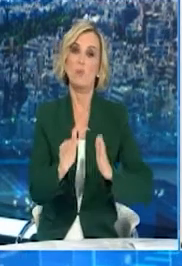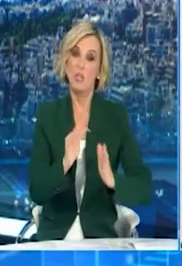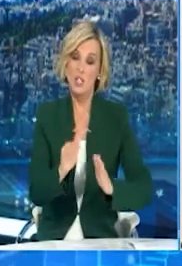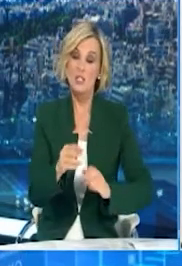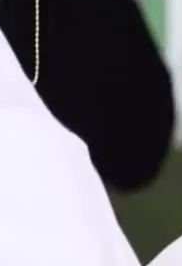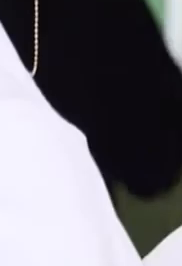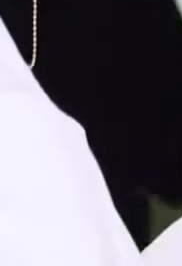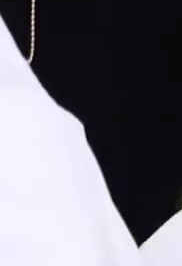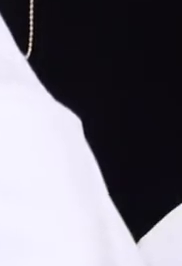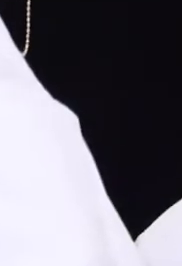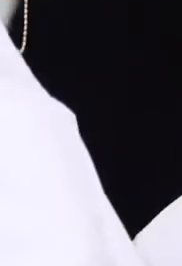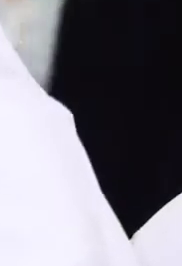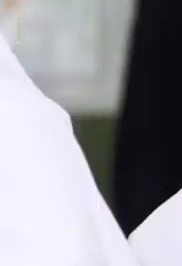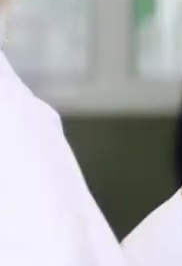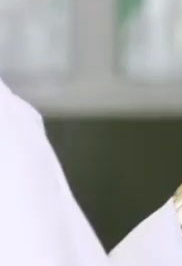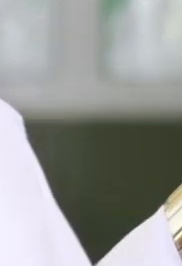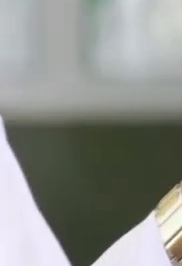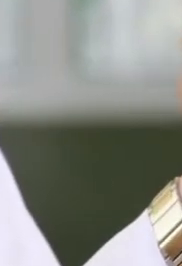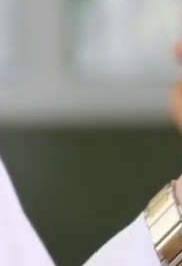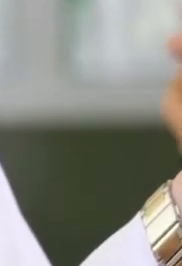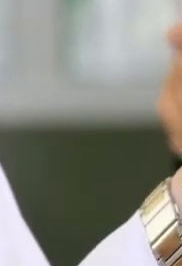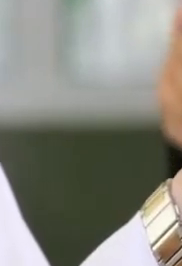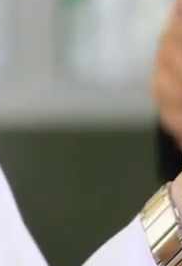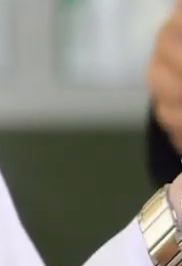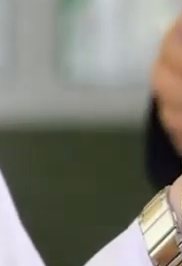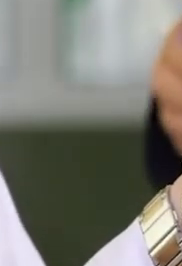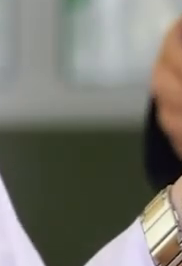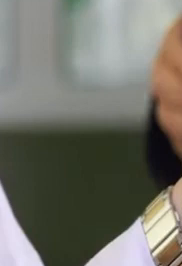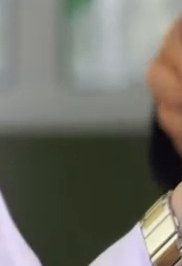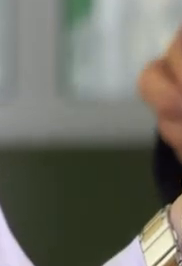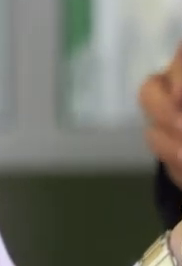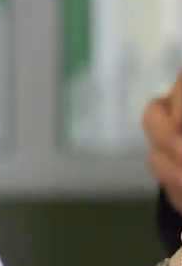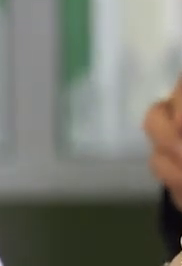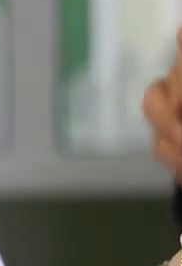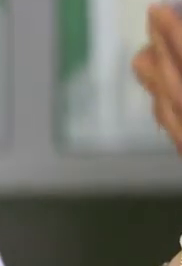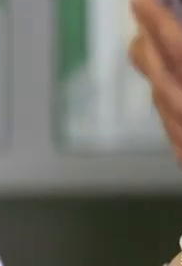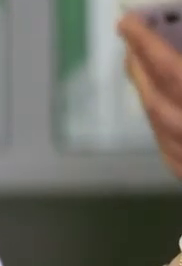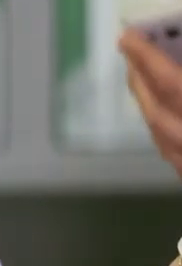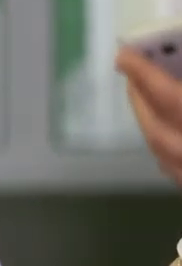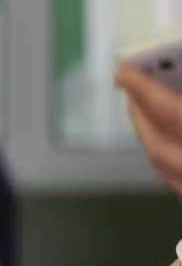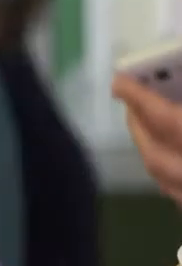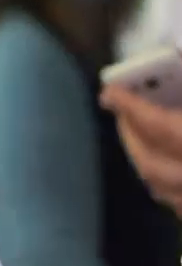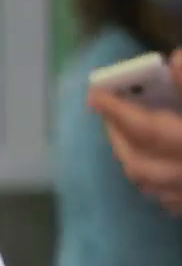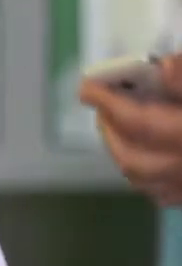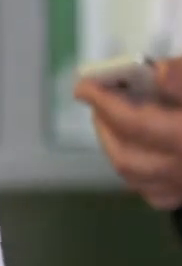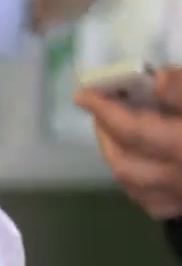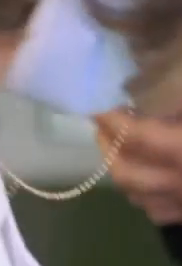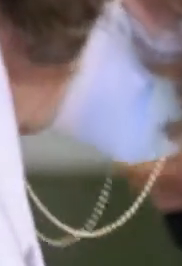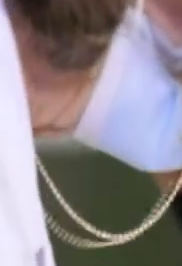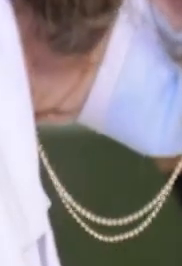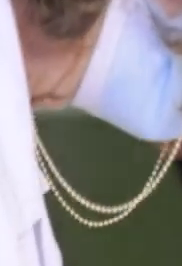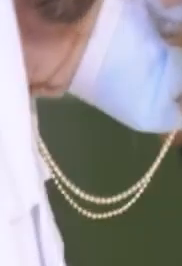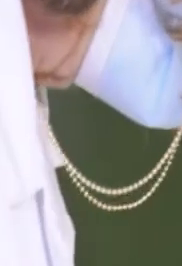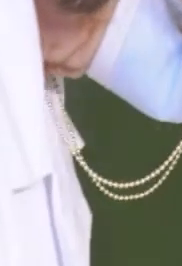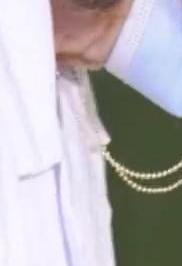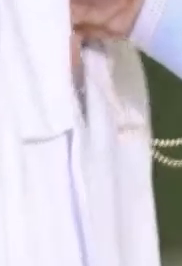του COVID. Η κυρία Θεοδωρίδου αναφέρθηκε και στον φόβο μεγάλου αριθμού συμπολιτών μας για τις αλλεργικές αντιδράσεις και